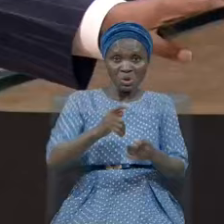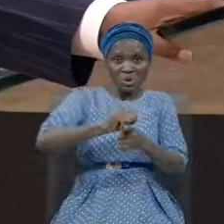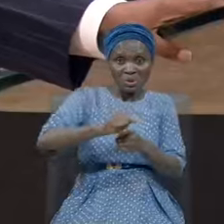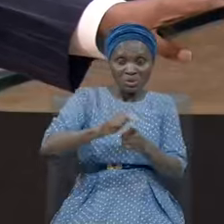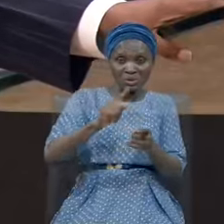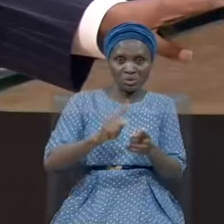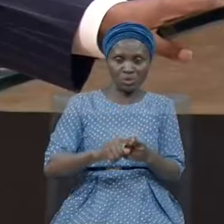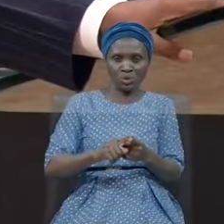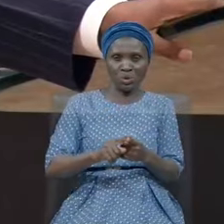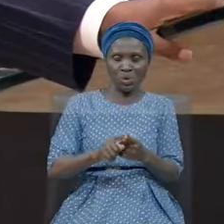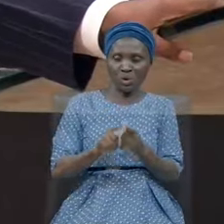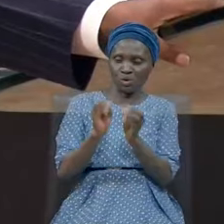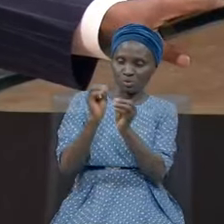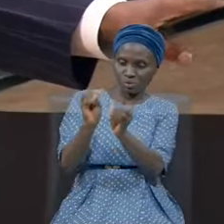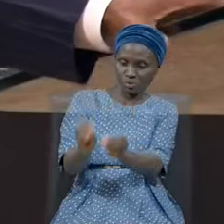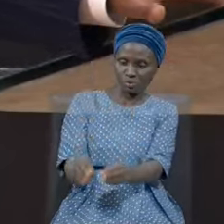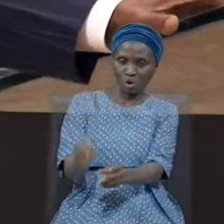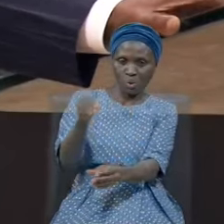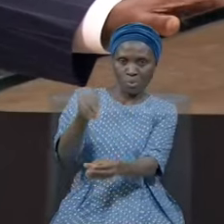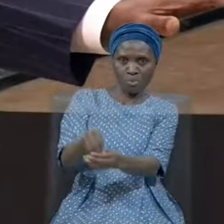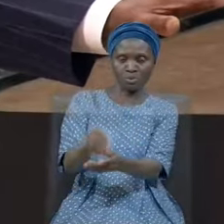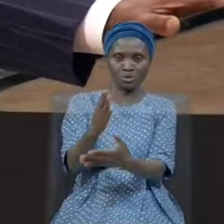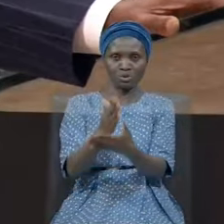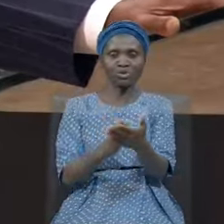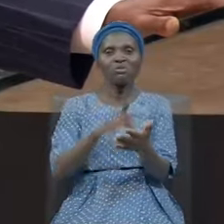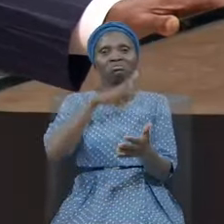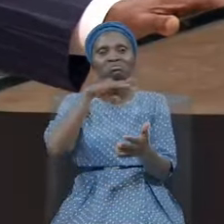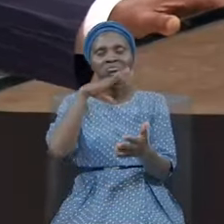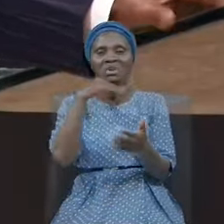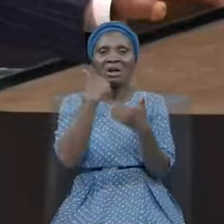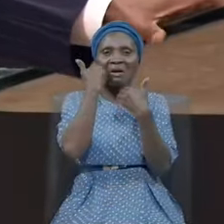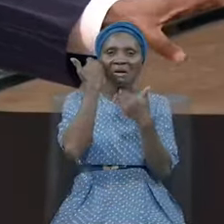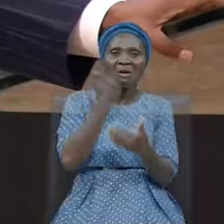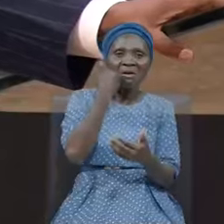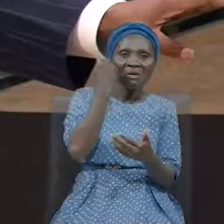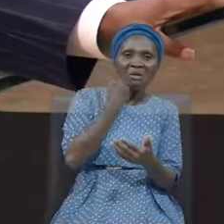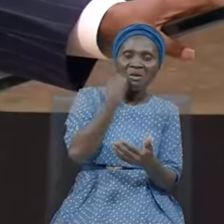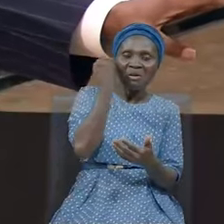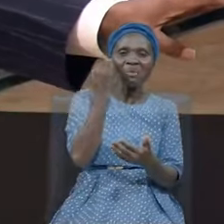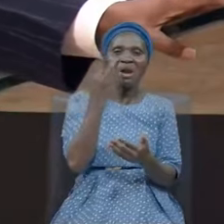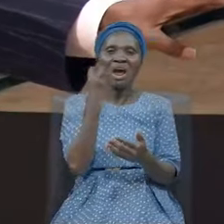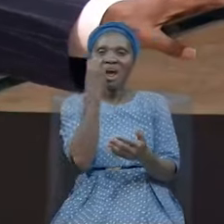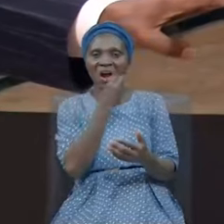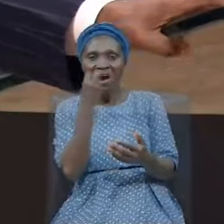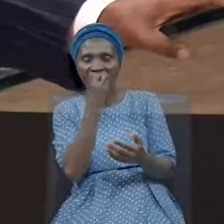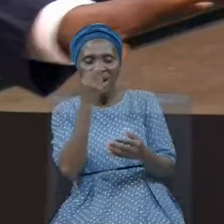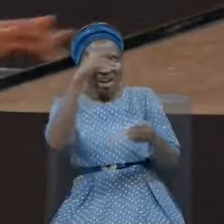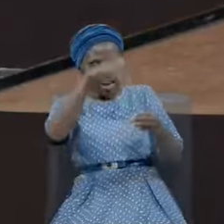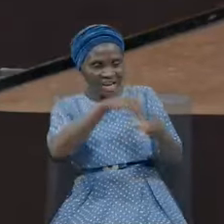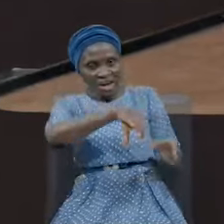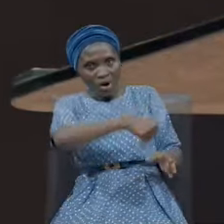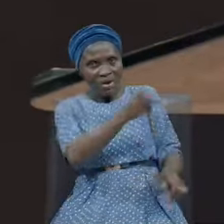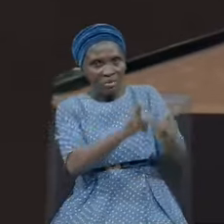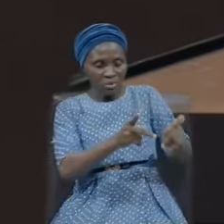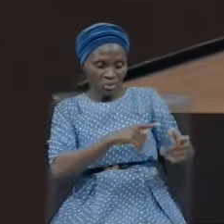Tu dois amener certaines pensées d'immoralité dans la vie de certaines personnes. Nous les enseignons. Toi, tu viens tout